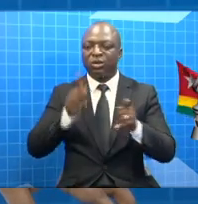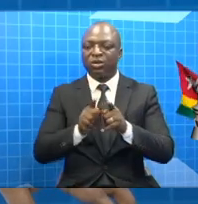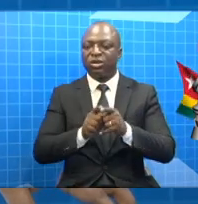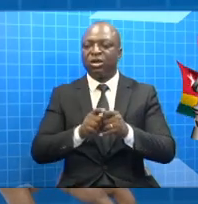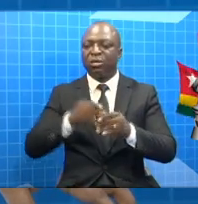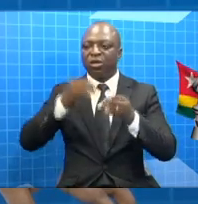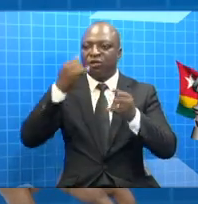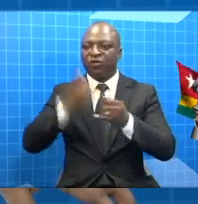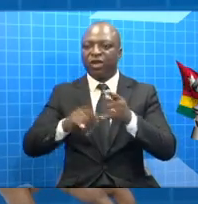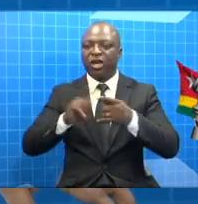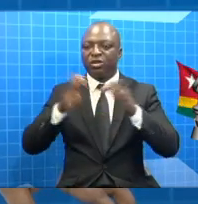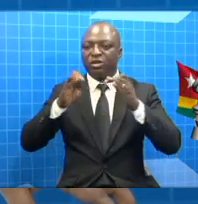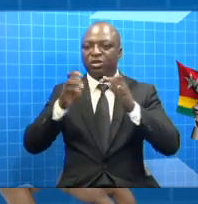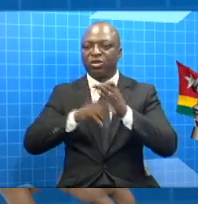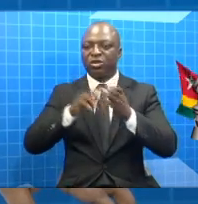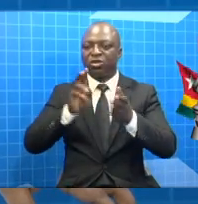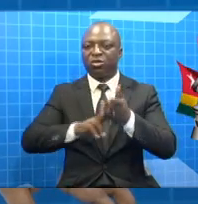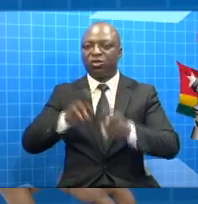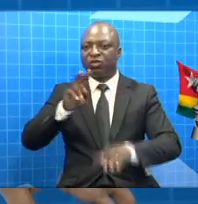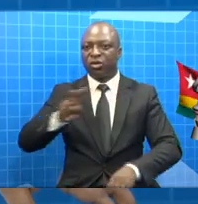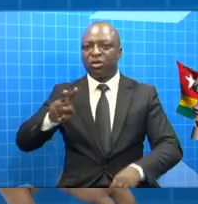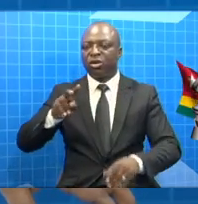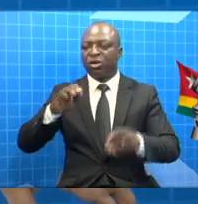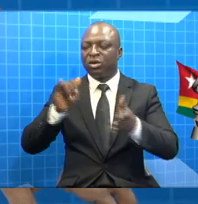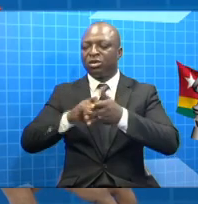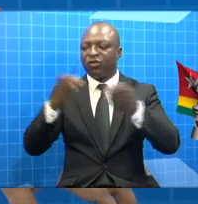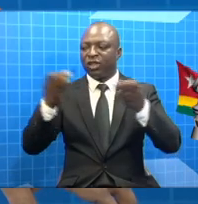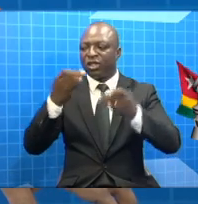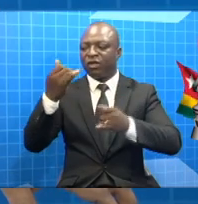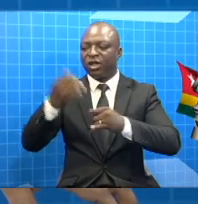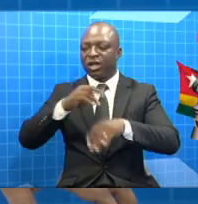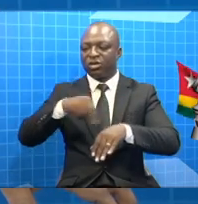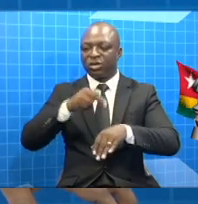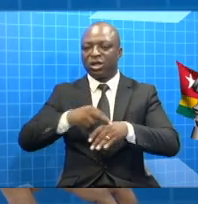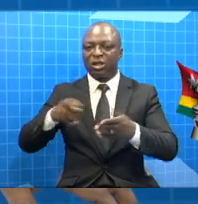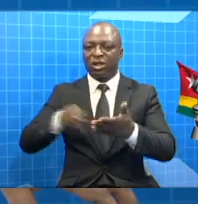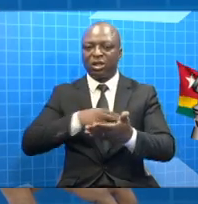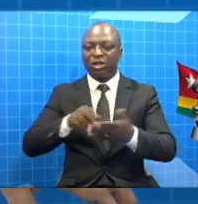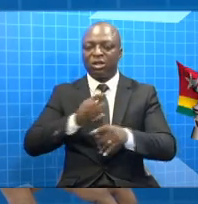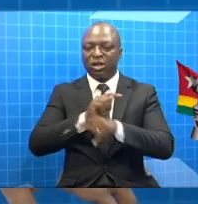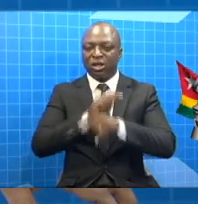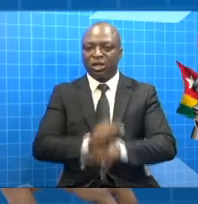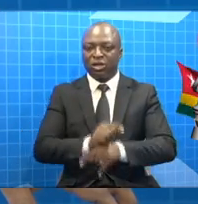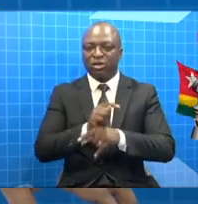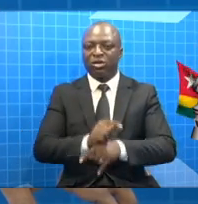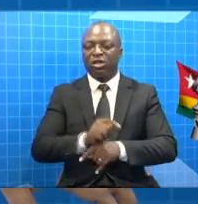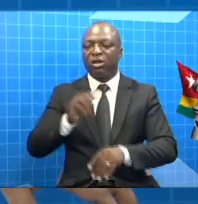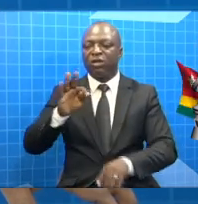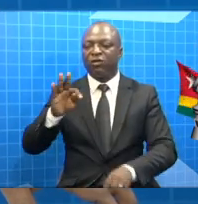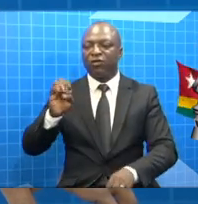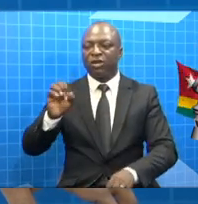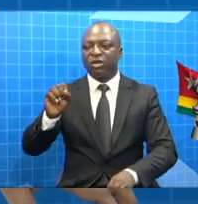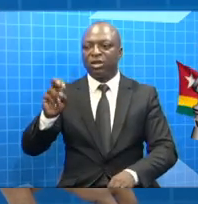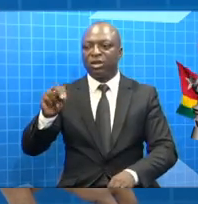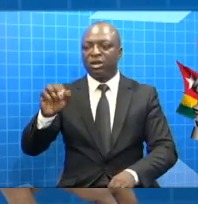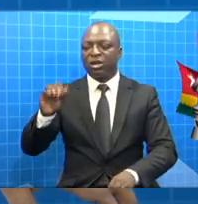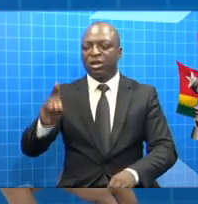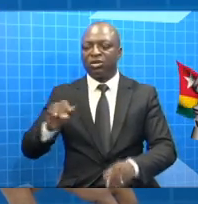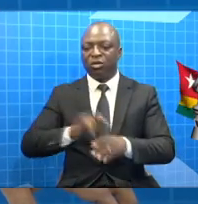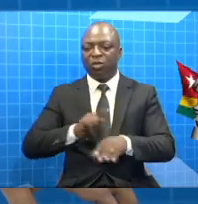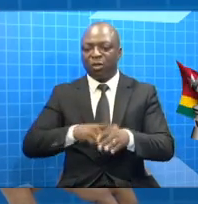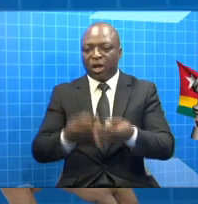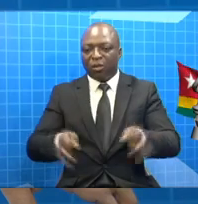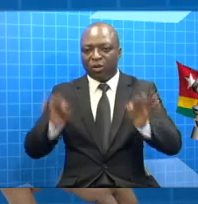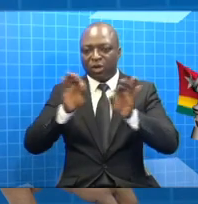fin à l'édition 2022 du Festival national des danses traditionnelles FESNAD. Moment fort à